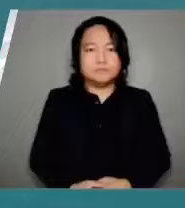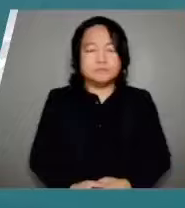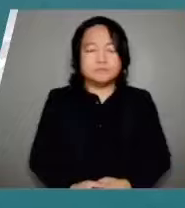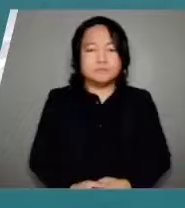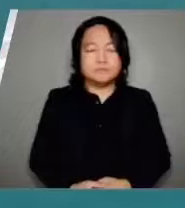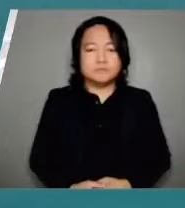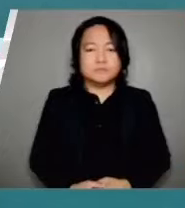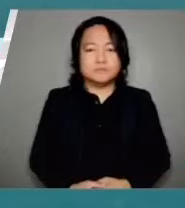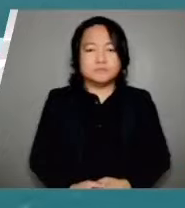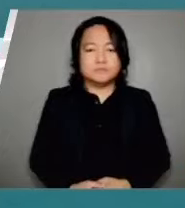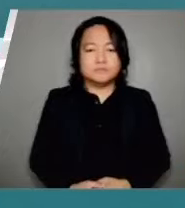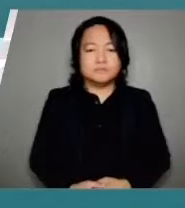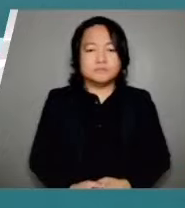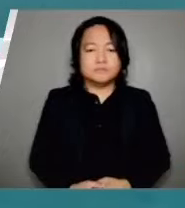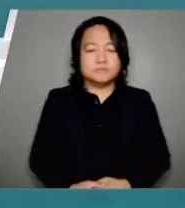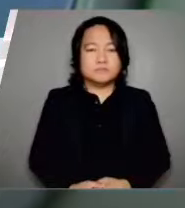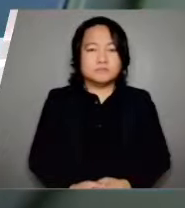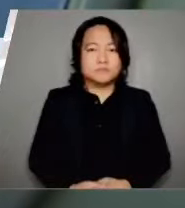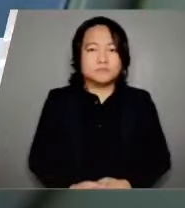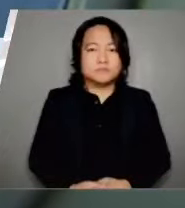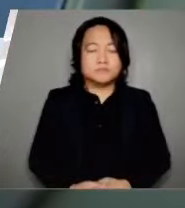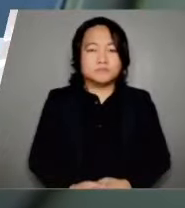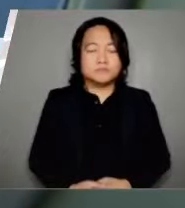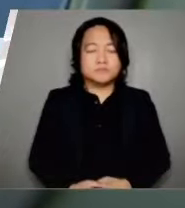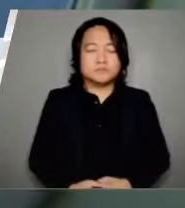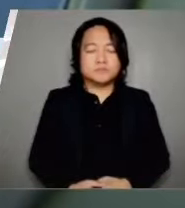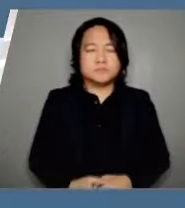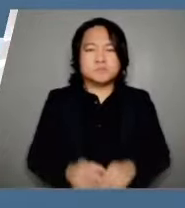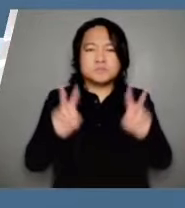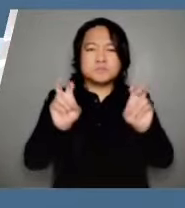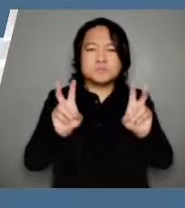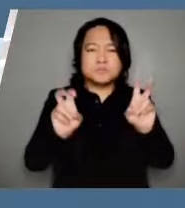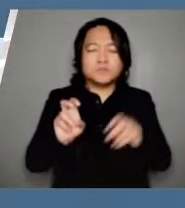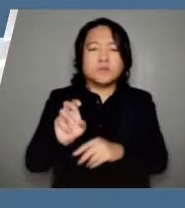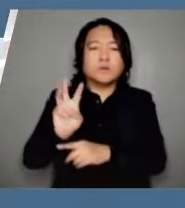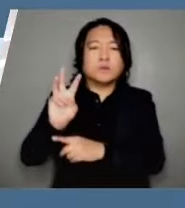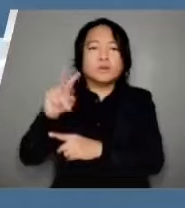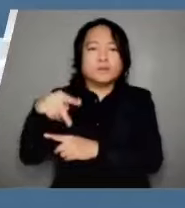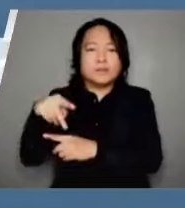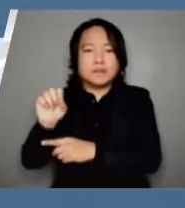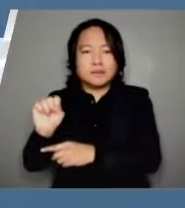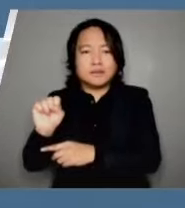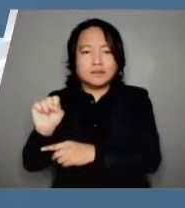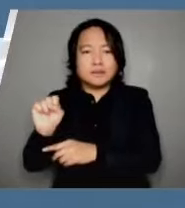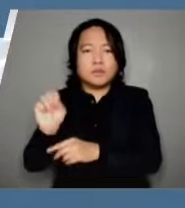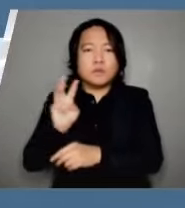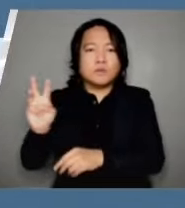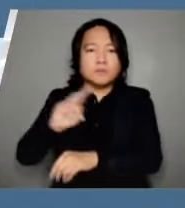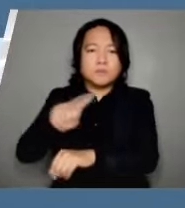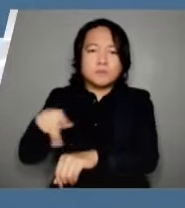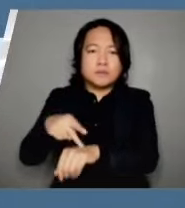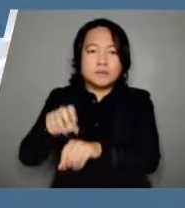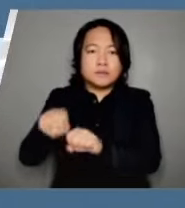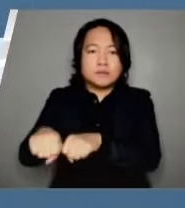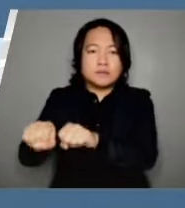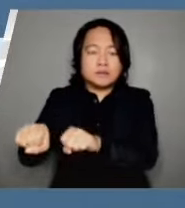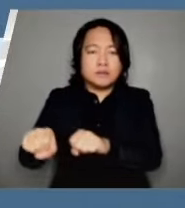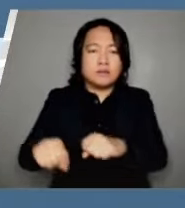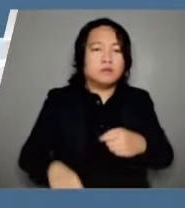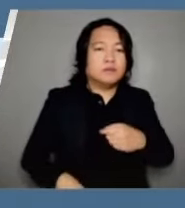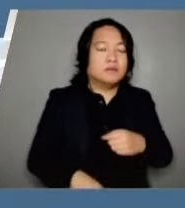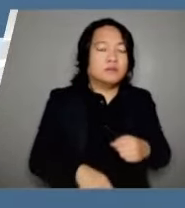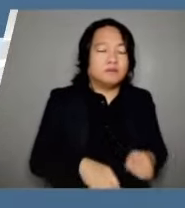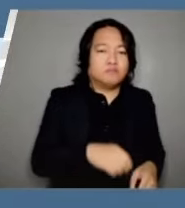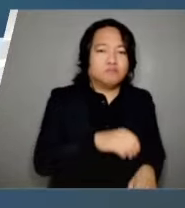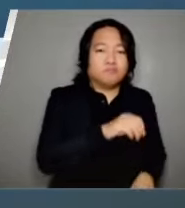Pagdating sa usapin kaugnay ng West Philippine Sea at South China Sea, tanging ang Pangulo ang pwedeng mag-aproba o mag-otorisa ng